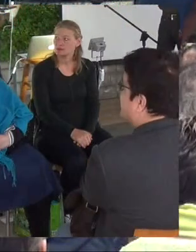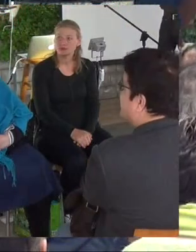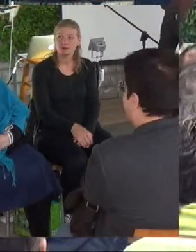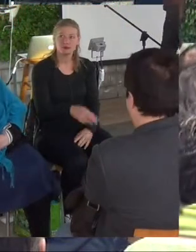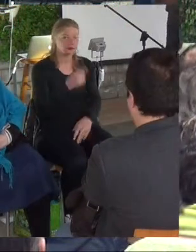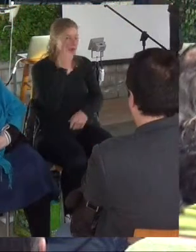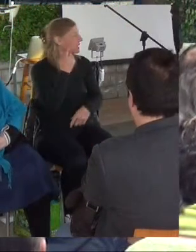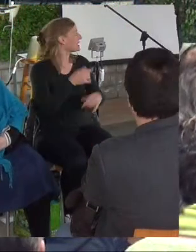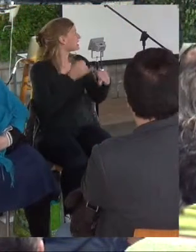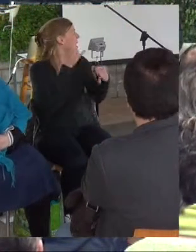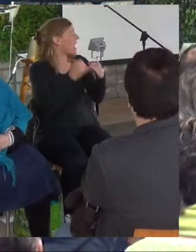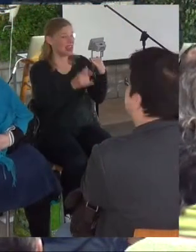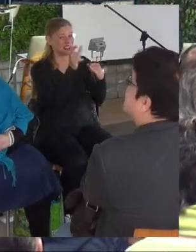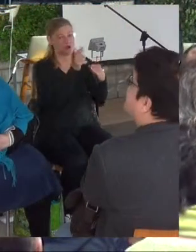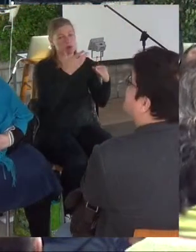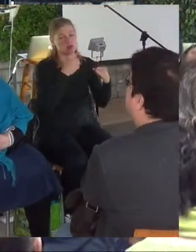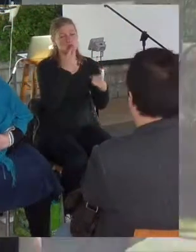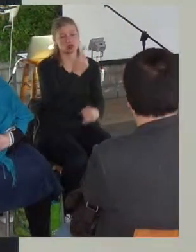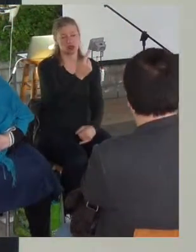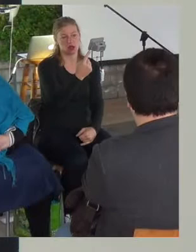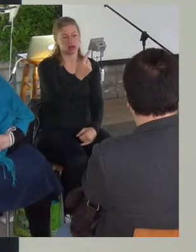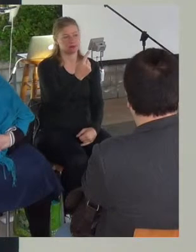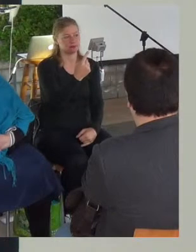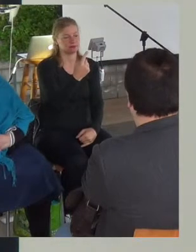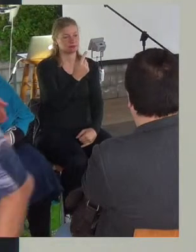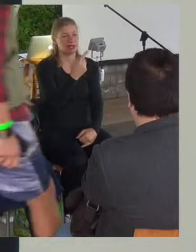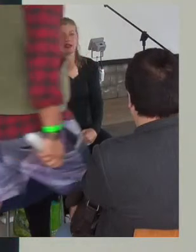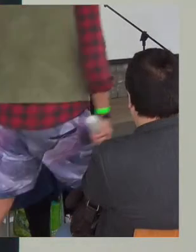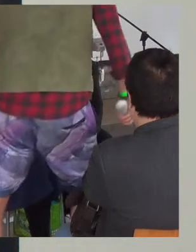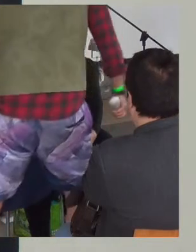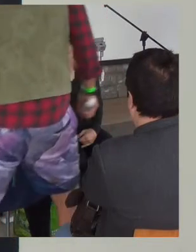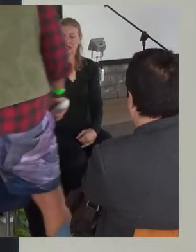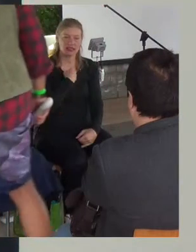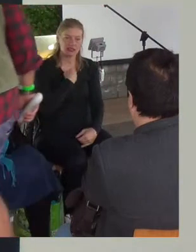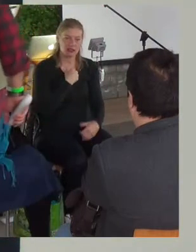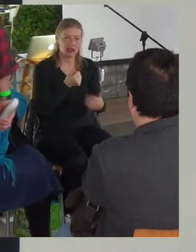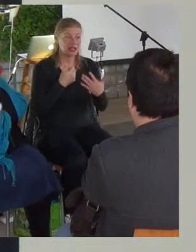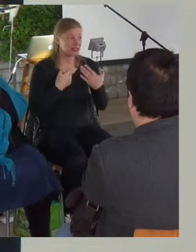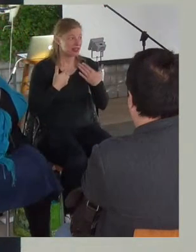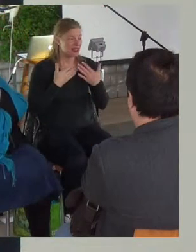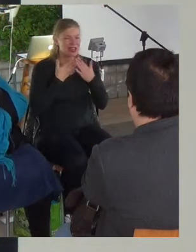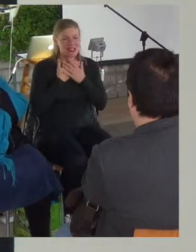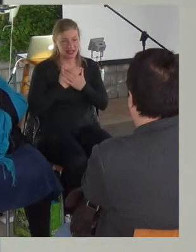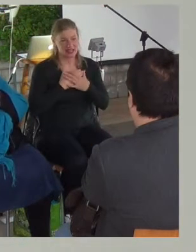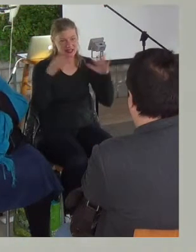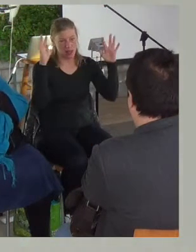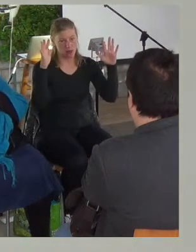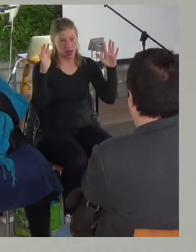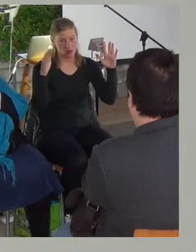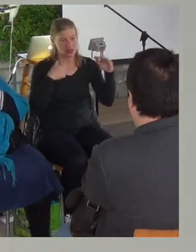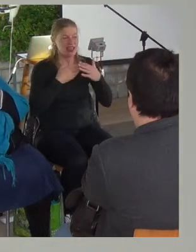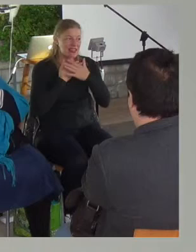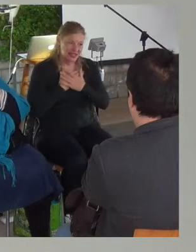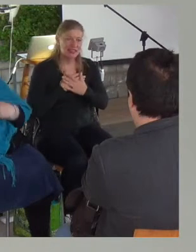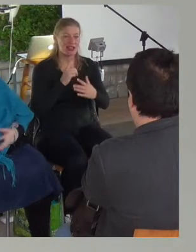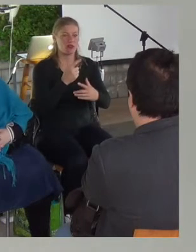Okay, noch das letzte Wort möchte ich noch sagen. Ich finde es schön. Ich genieße diesen Applaus. Ich genieße auch, wenn Leute zu